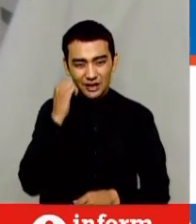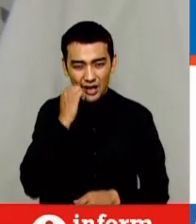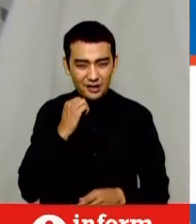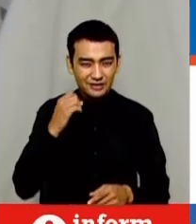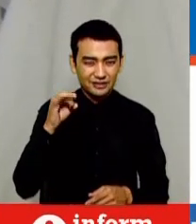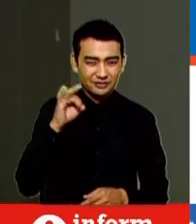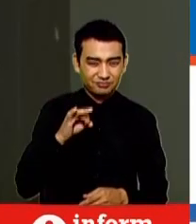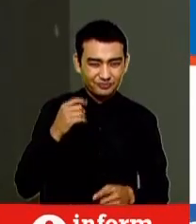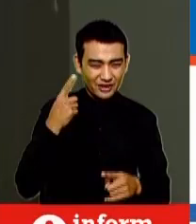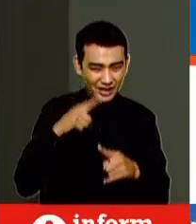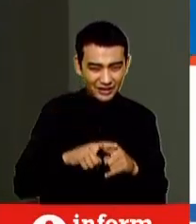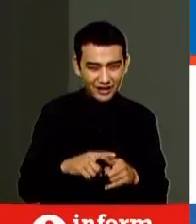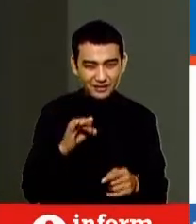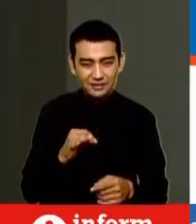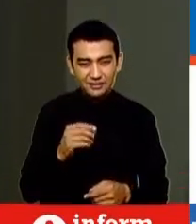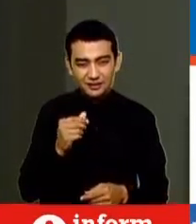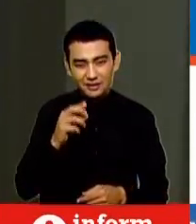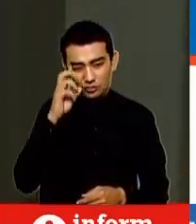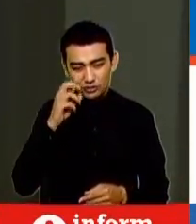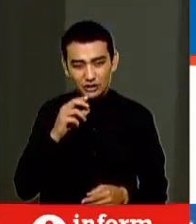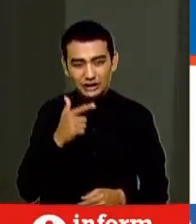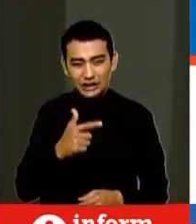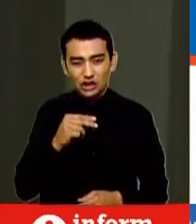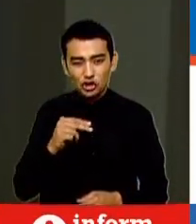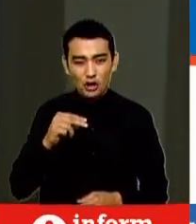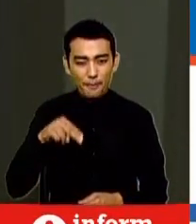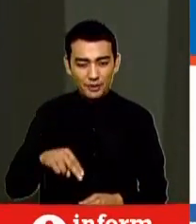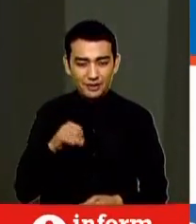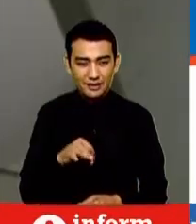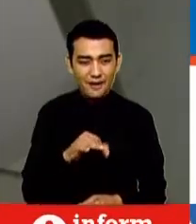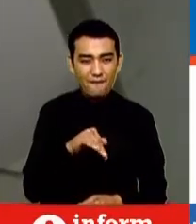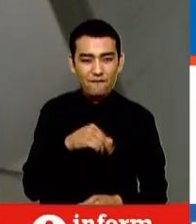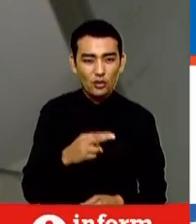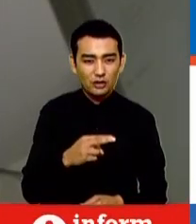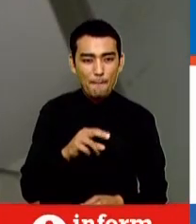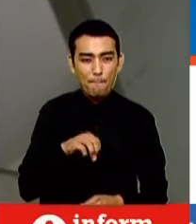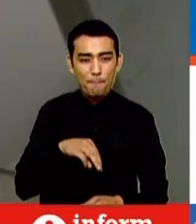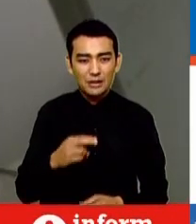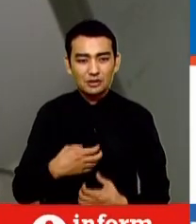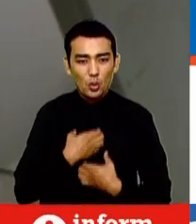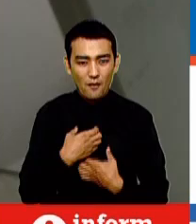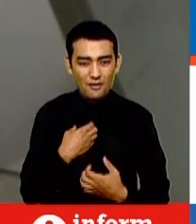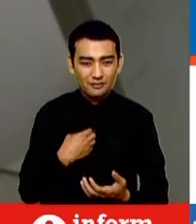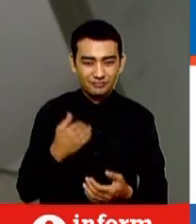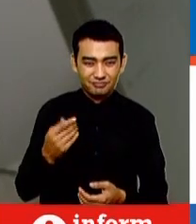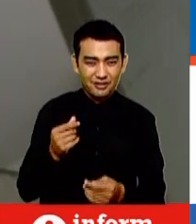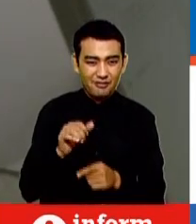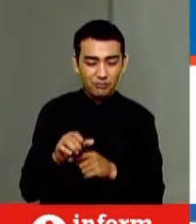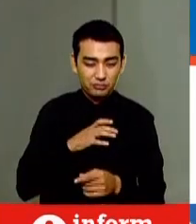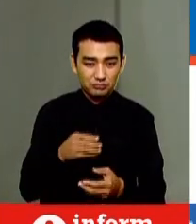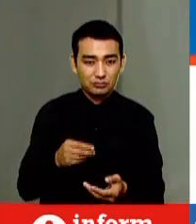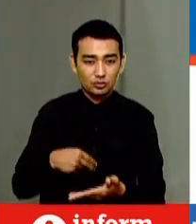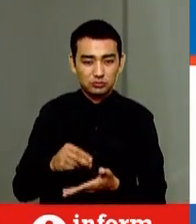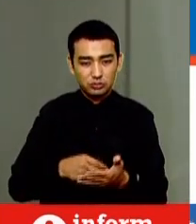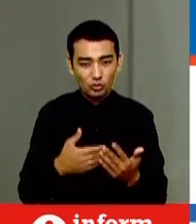инфраструктуру отрасли За счет средств гчп и Фонда Социального медицинского страхования напомним после визита главы государства